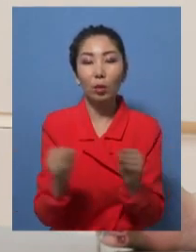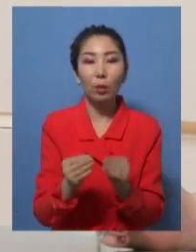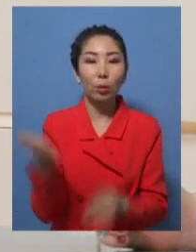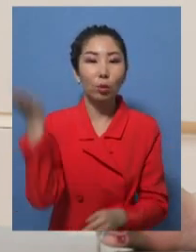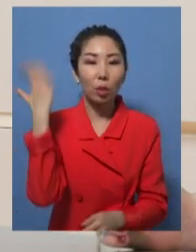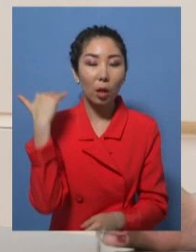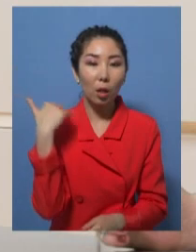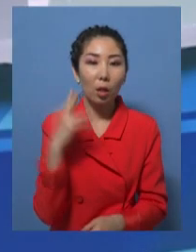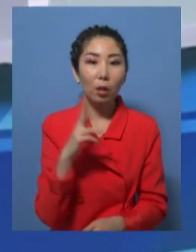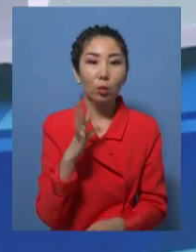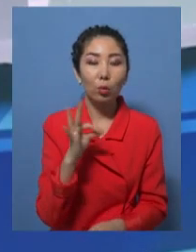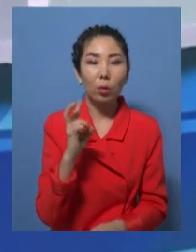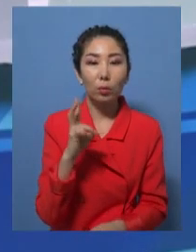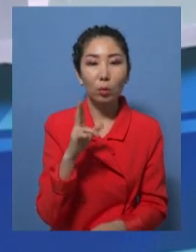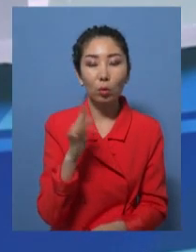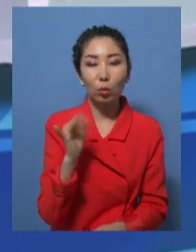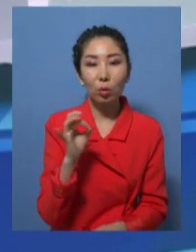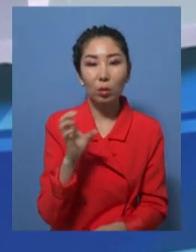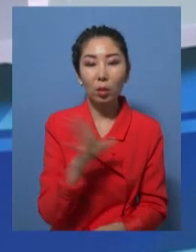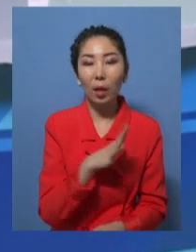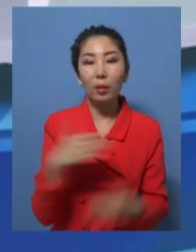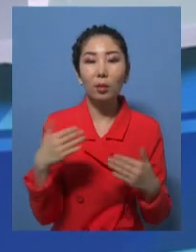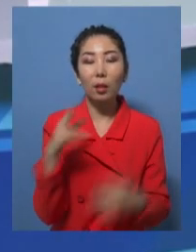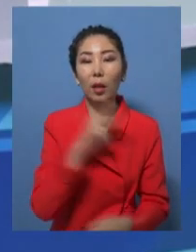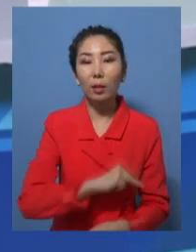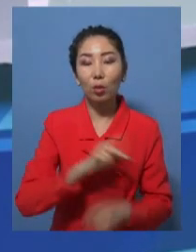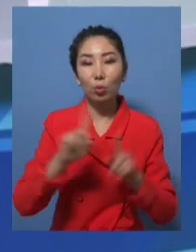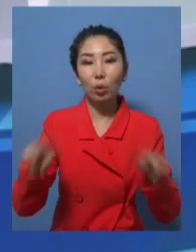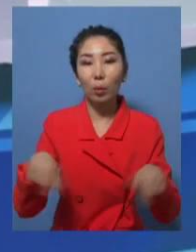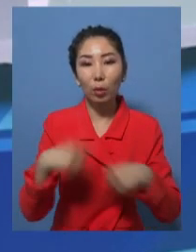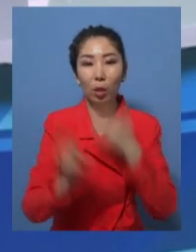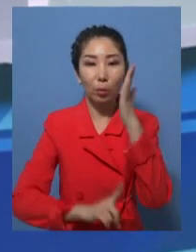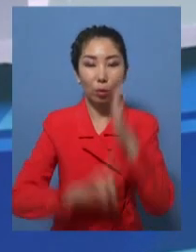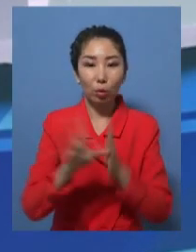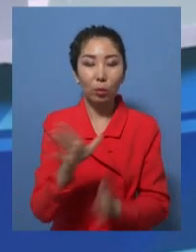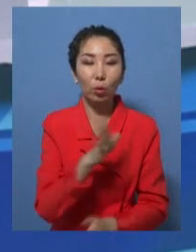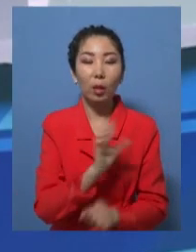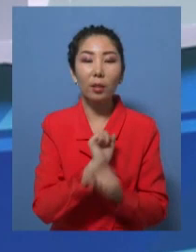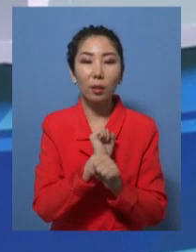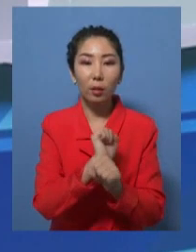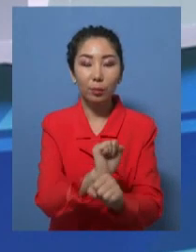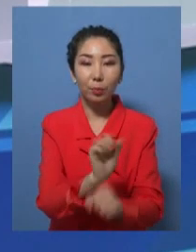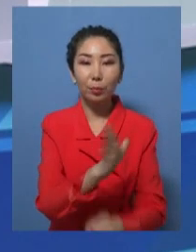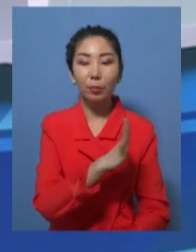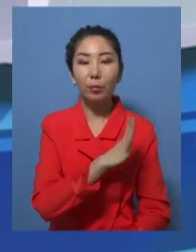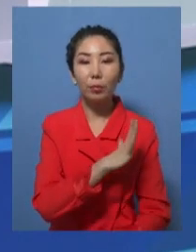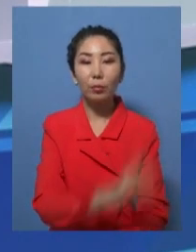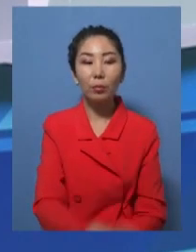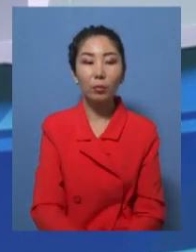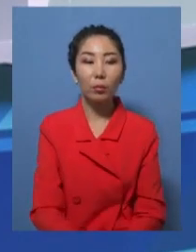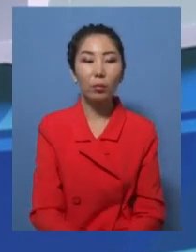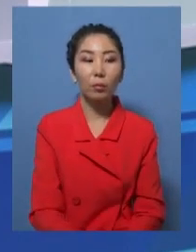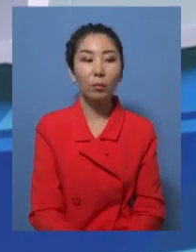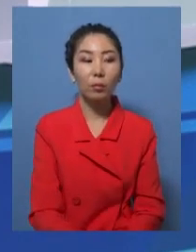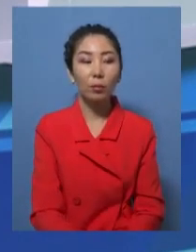бұдан бұрын конкурстан өте алмай қалған тұлға қайтадан жұмысқа тұруға мүмкіндік алды. Сөйтіп біздер оның еңбек құқықтарын қорғадық. Енді көп жағдайда